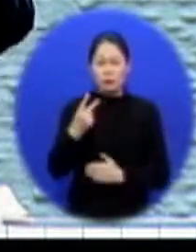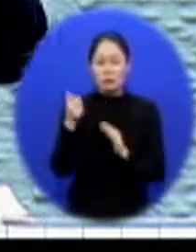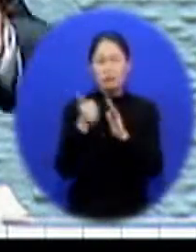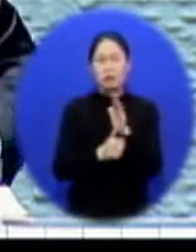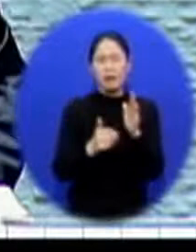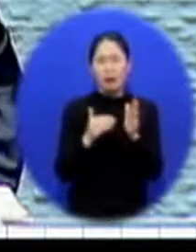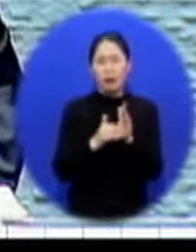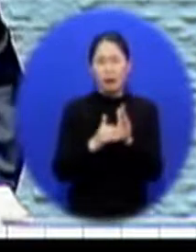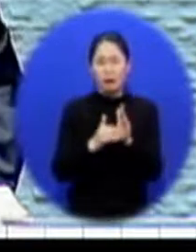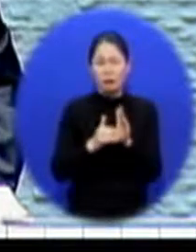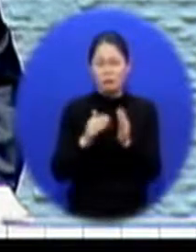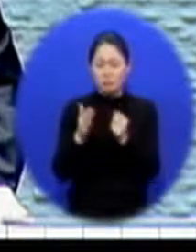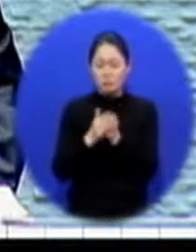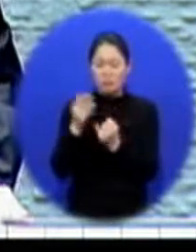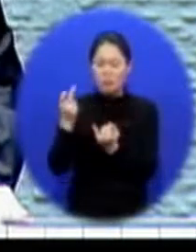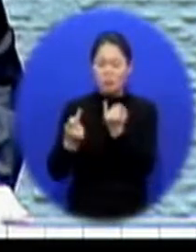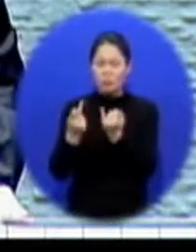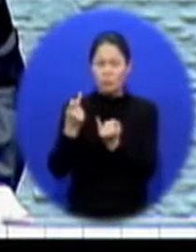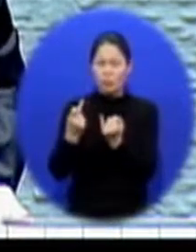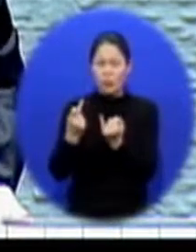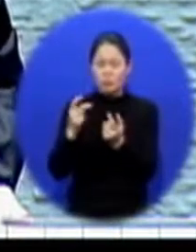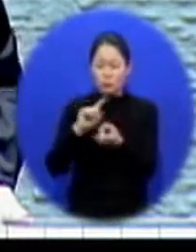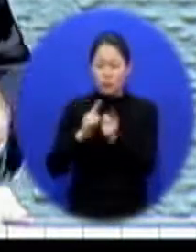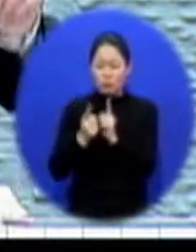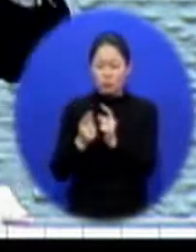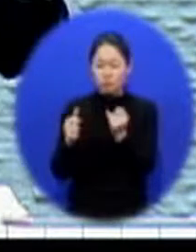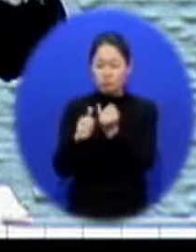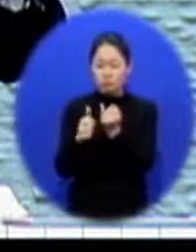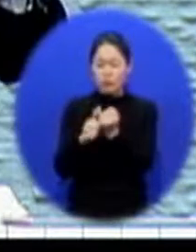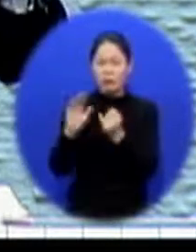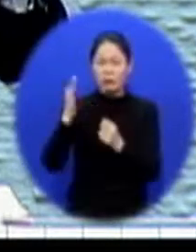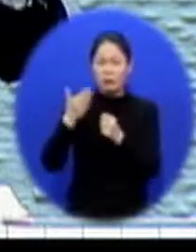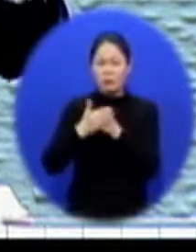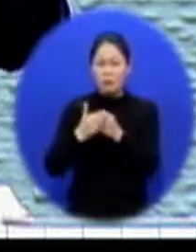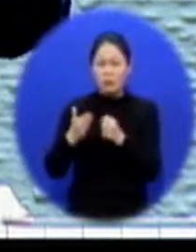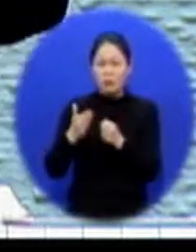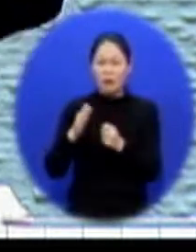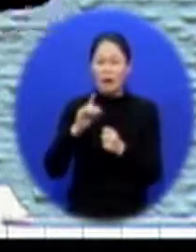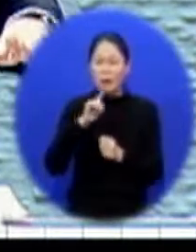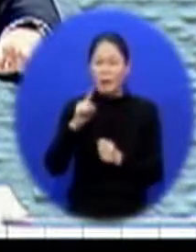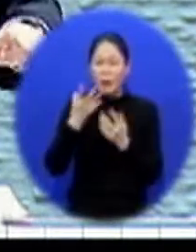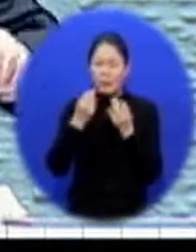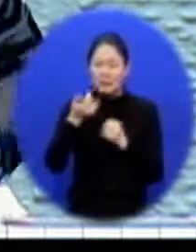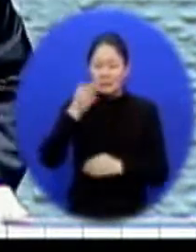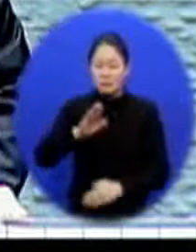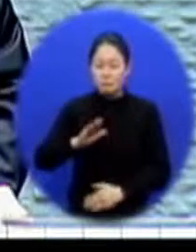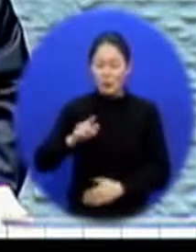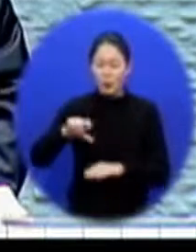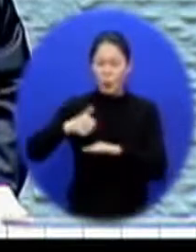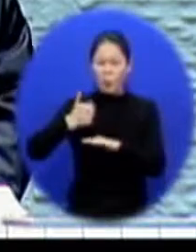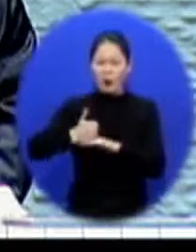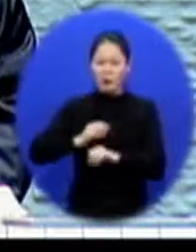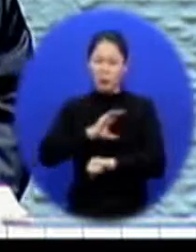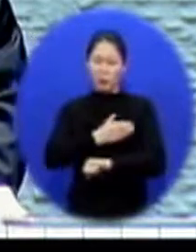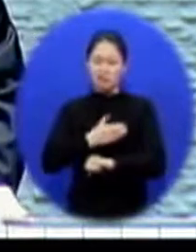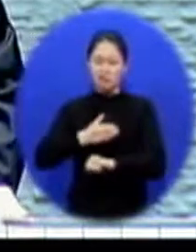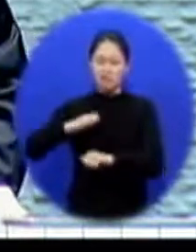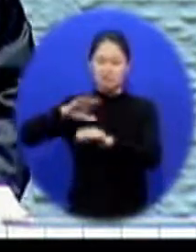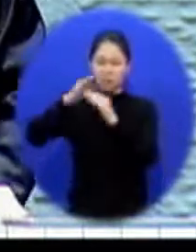사람들의 마리오 중 많겠어요 그러나 왕의 권위로 그걸 누르고 살아요